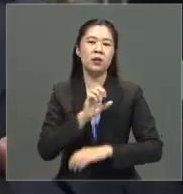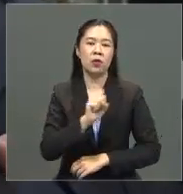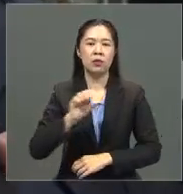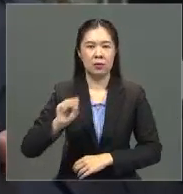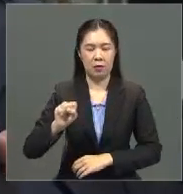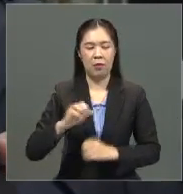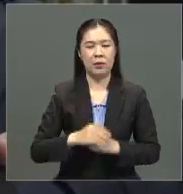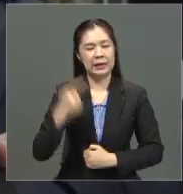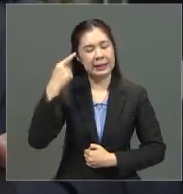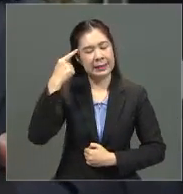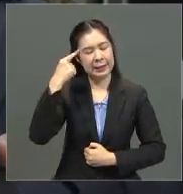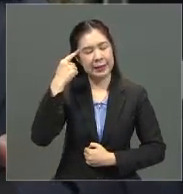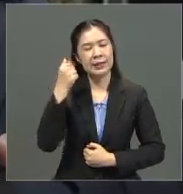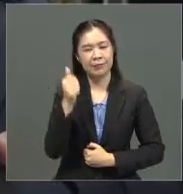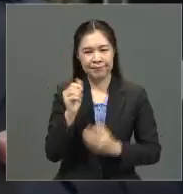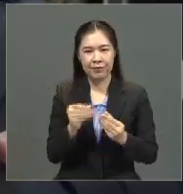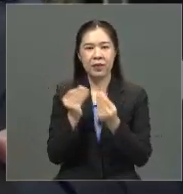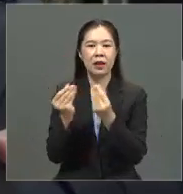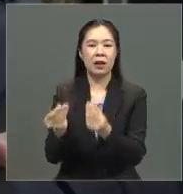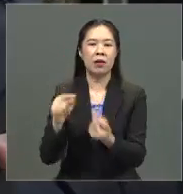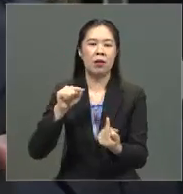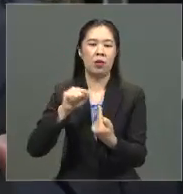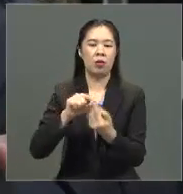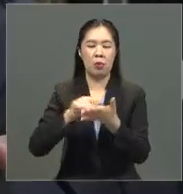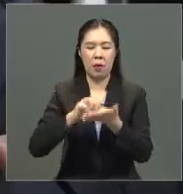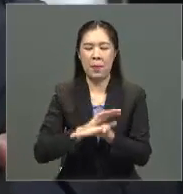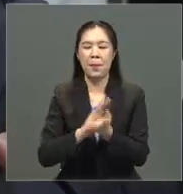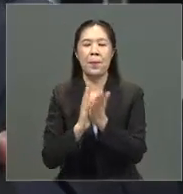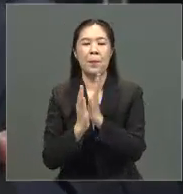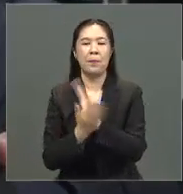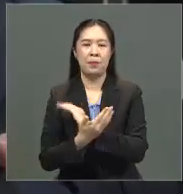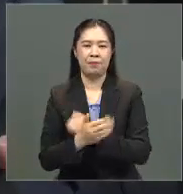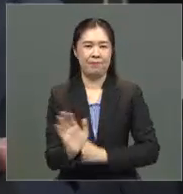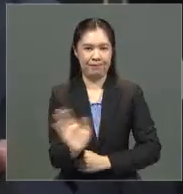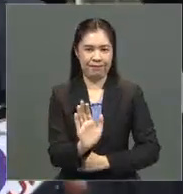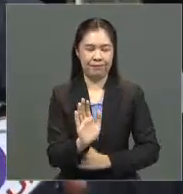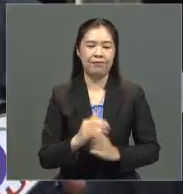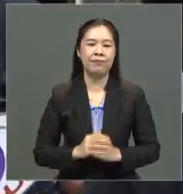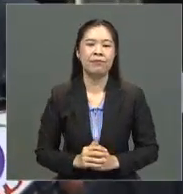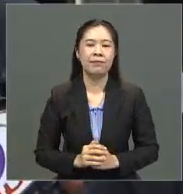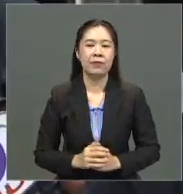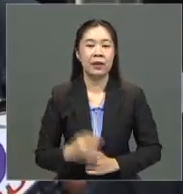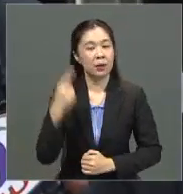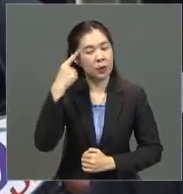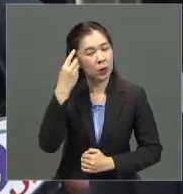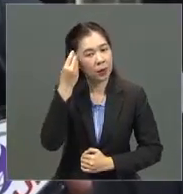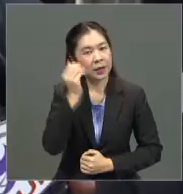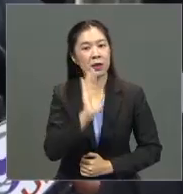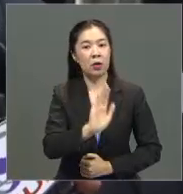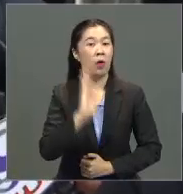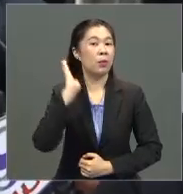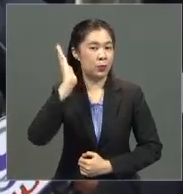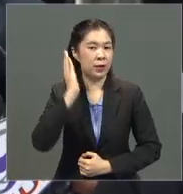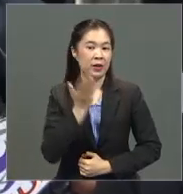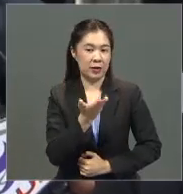ร่วมรัฐบาลที่หวังดีไม่อยากเห็นการเปลี่ยนแปลงนอกระบบอันนี้เป็นความคิดเห็นนะคะของคุณมงคลกิจที่